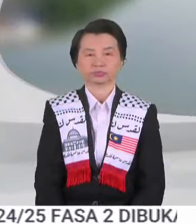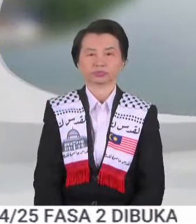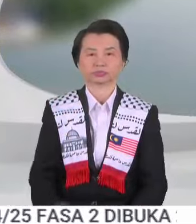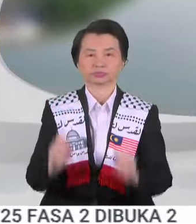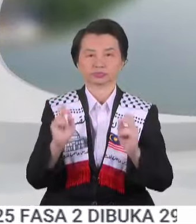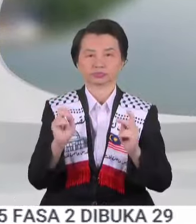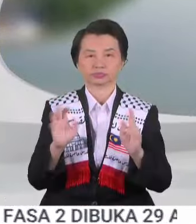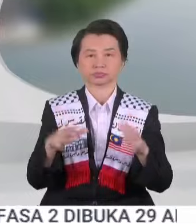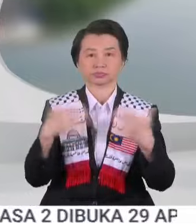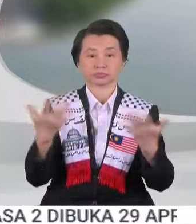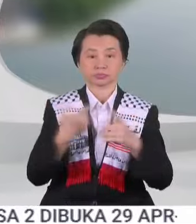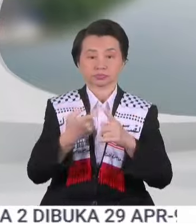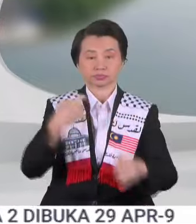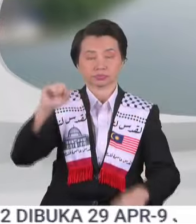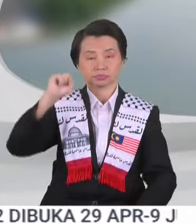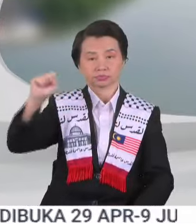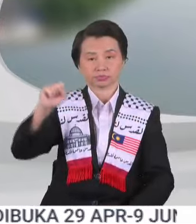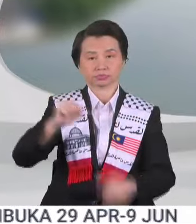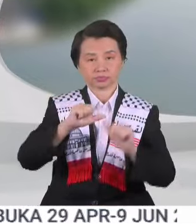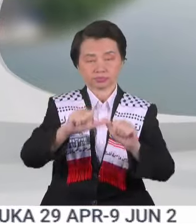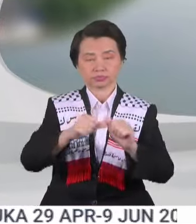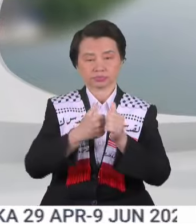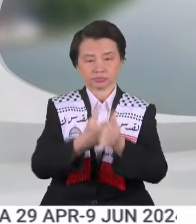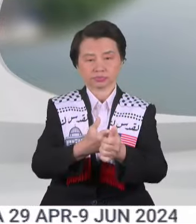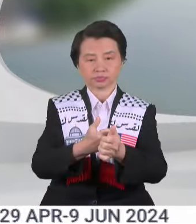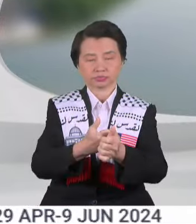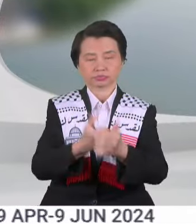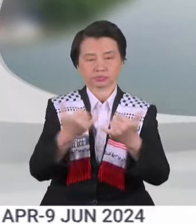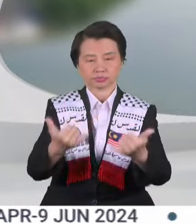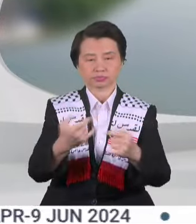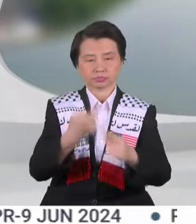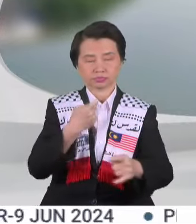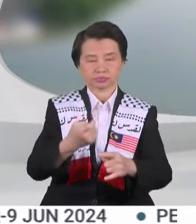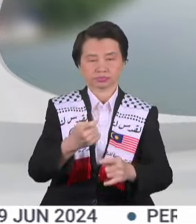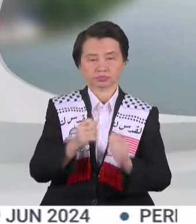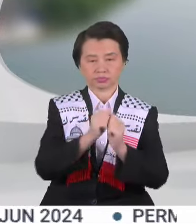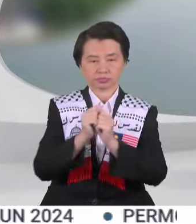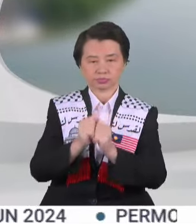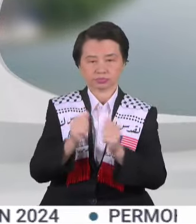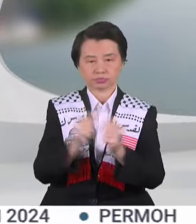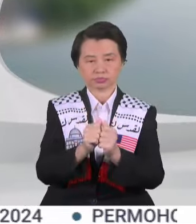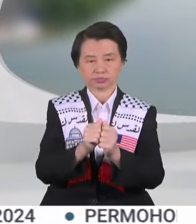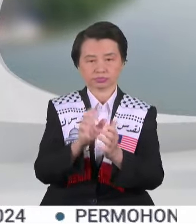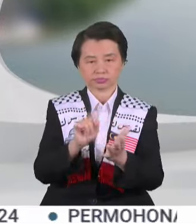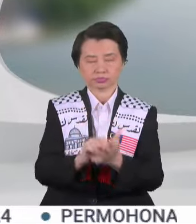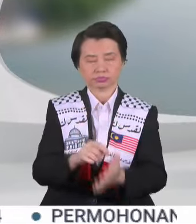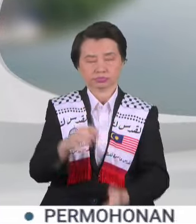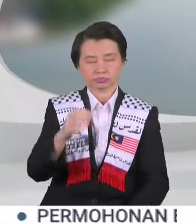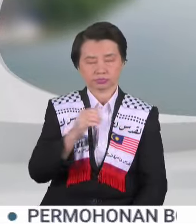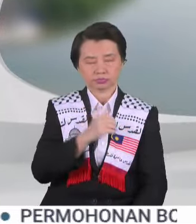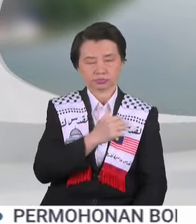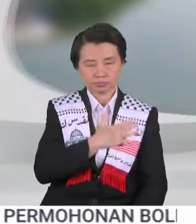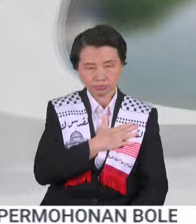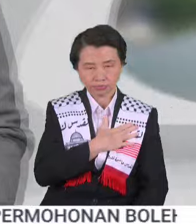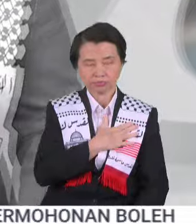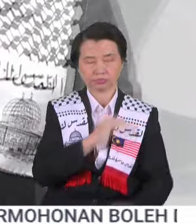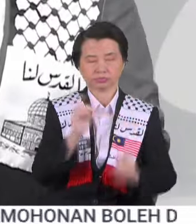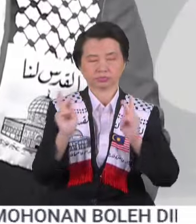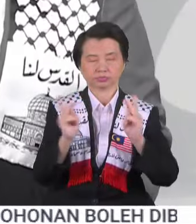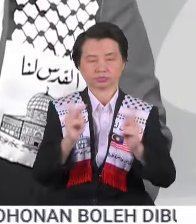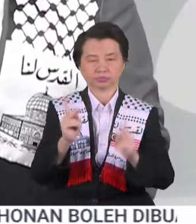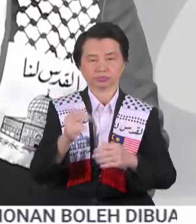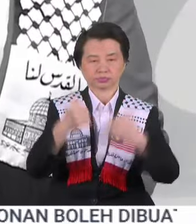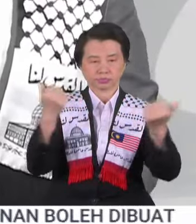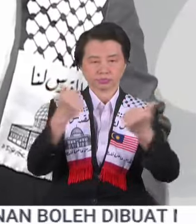Baik, sekian perkongsian dari negeri di bawah bayu. Terus ikuti lebih banyak perkembangan semasa dalam negara bersama dengan Oto. Salam Aidilfitri dari sungai hingga